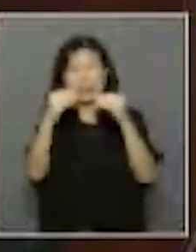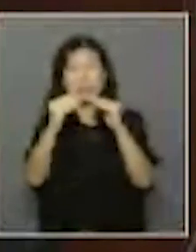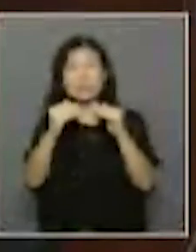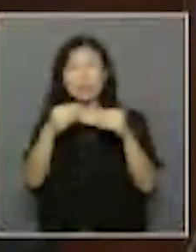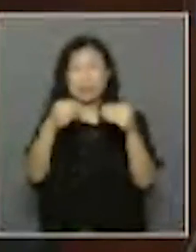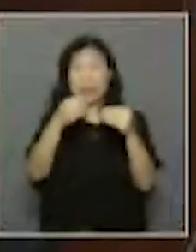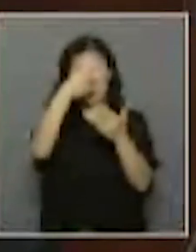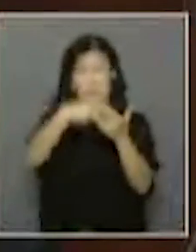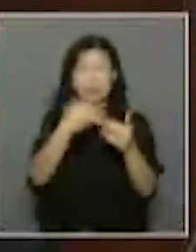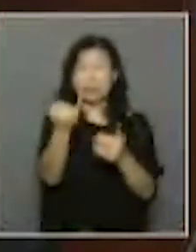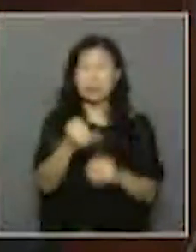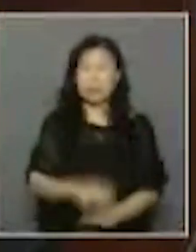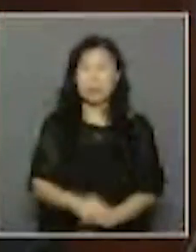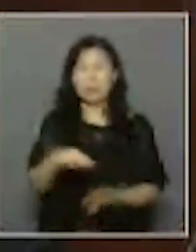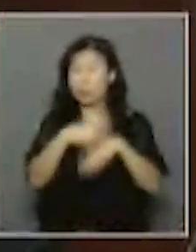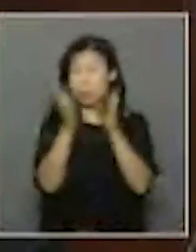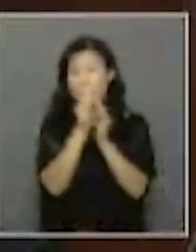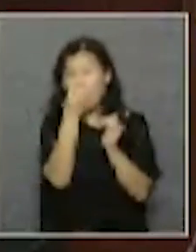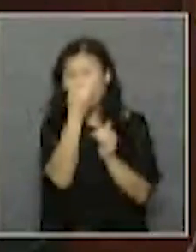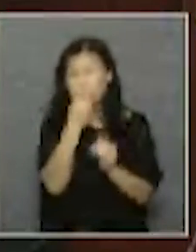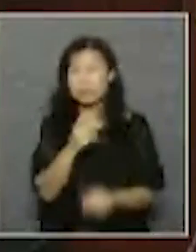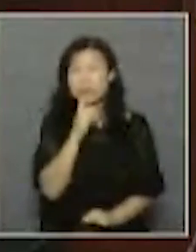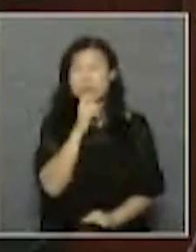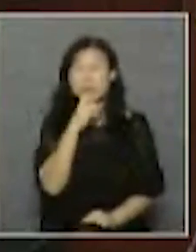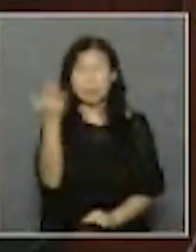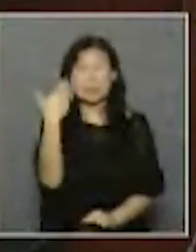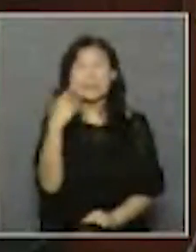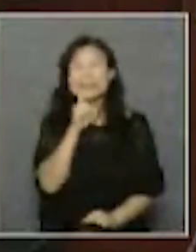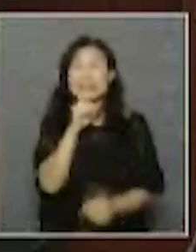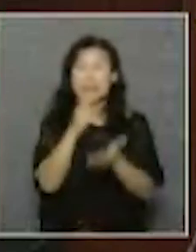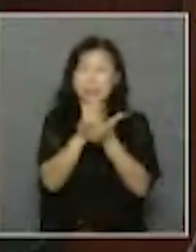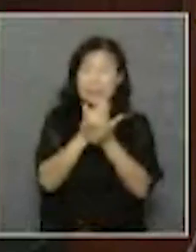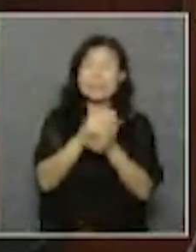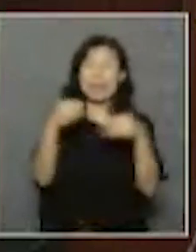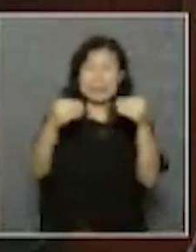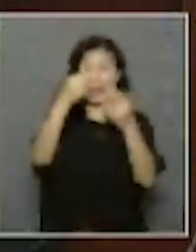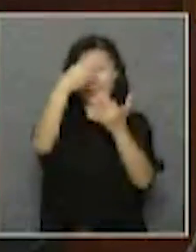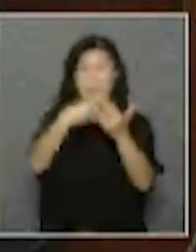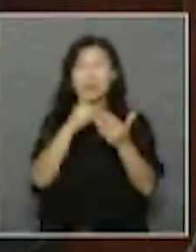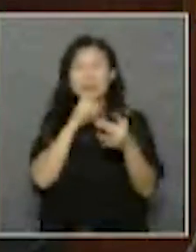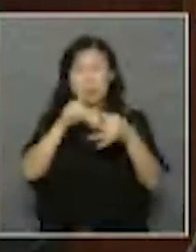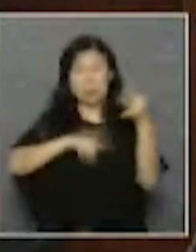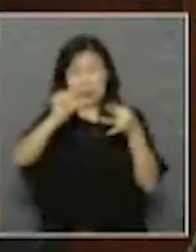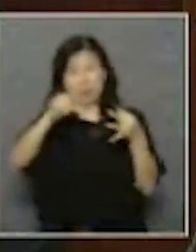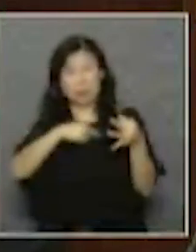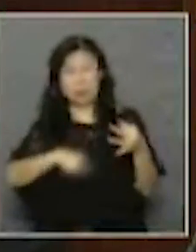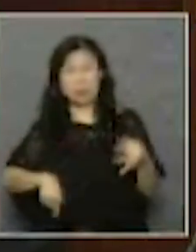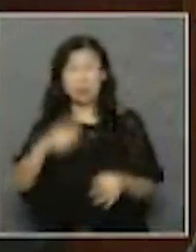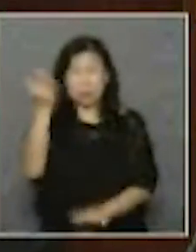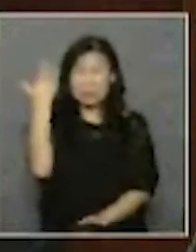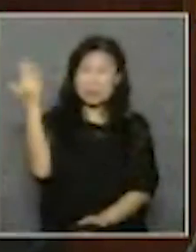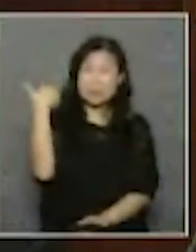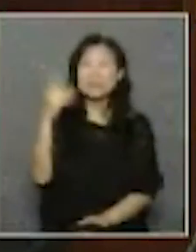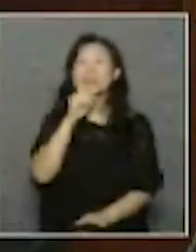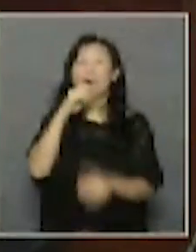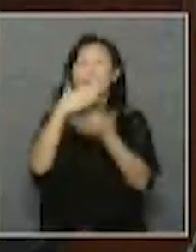就。全香港實行過所有教育政策，甚至呢阿梁議員，你連之前做過